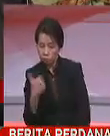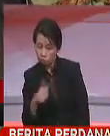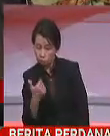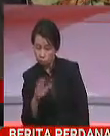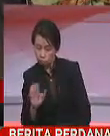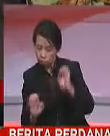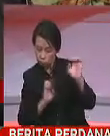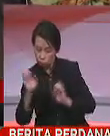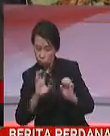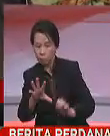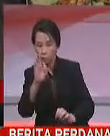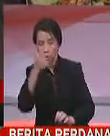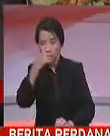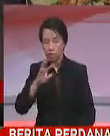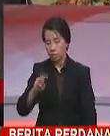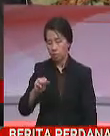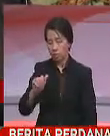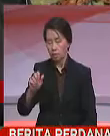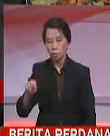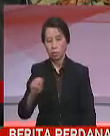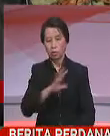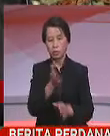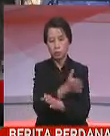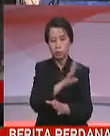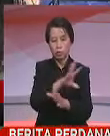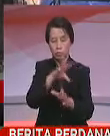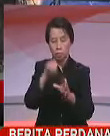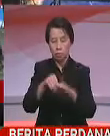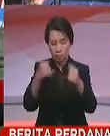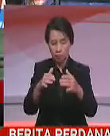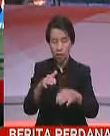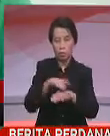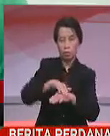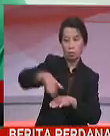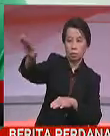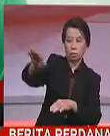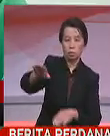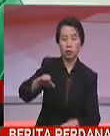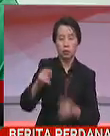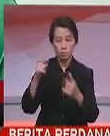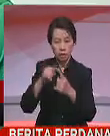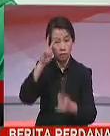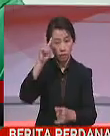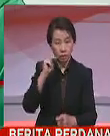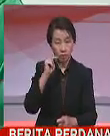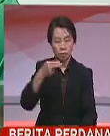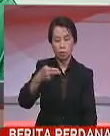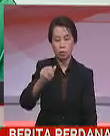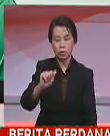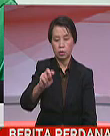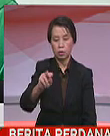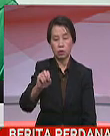pemilihan terakhir oleh NAAM sebelum atlet terlibat dihantar ke Hanoi. Dari segi sasaran untuk sukan si akan